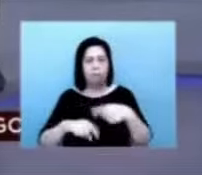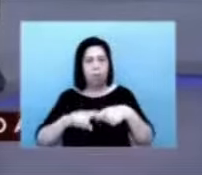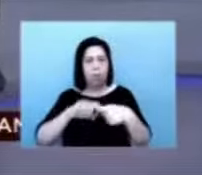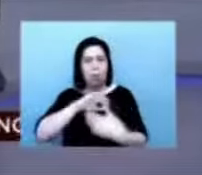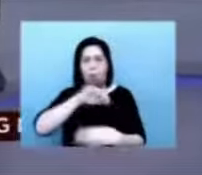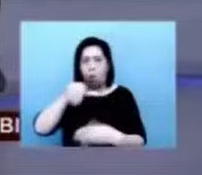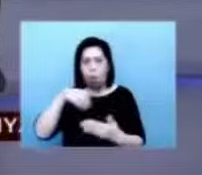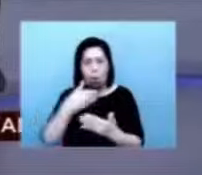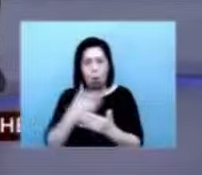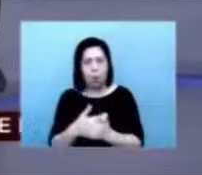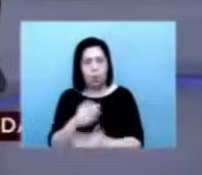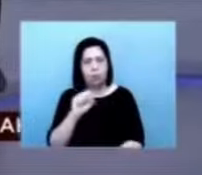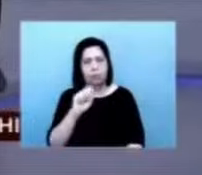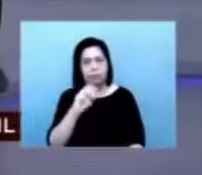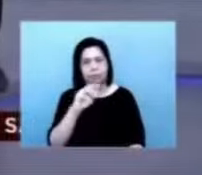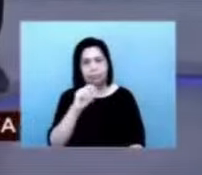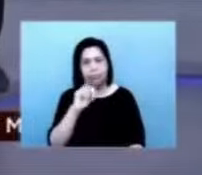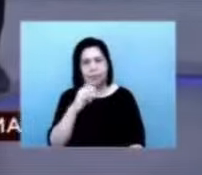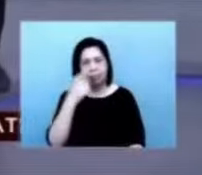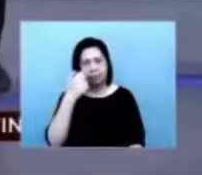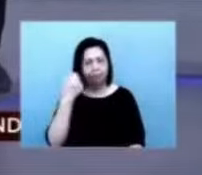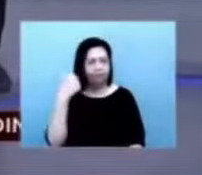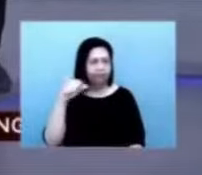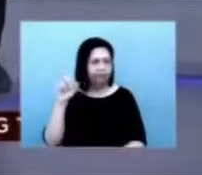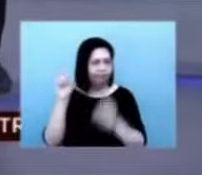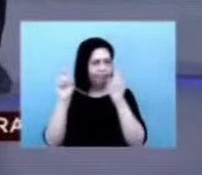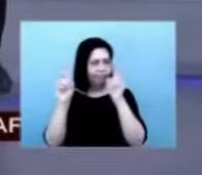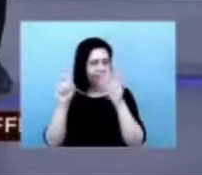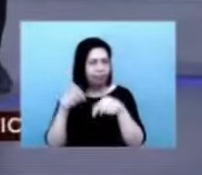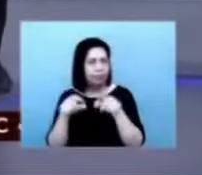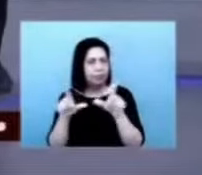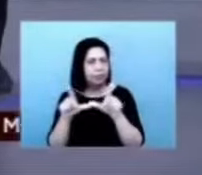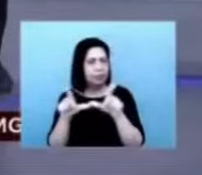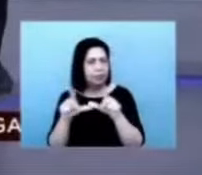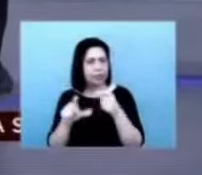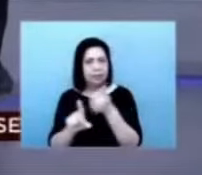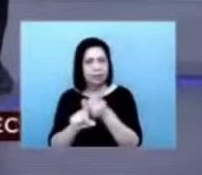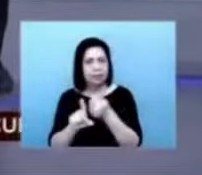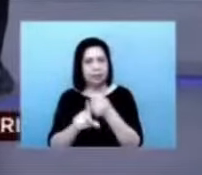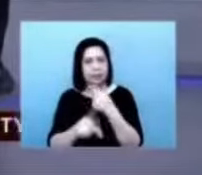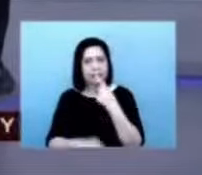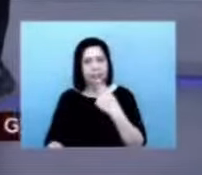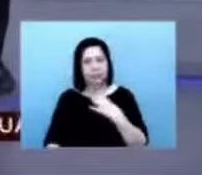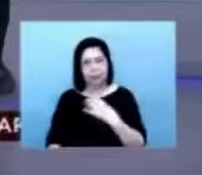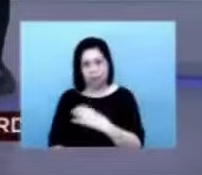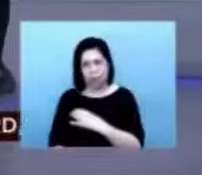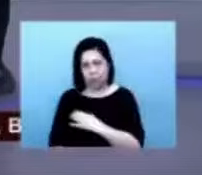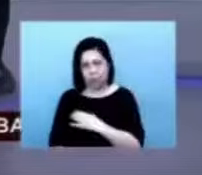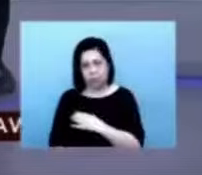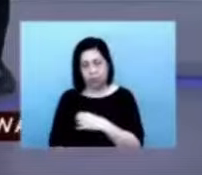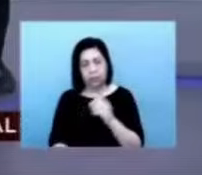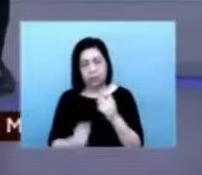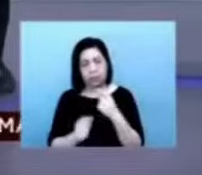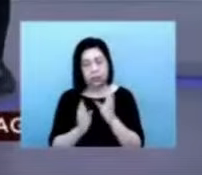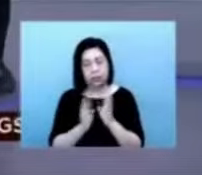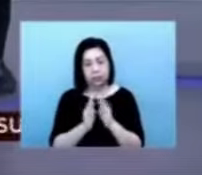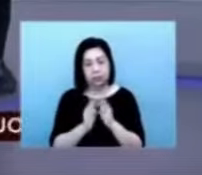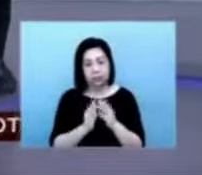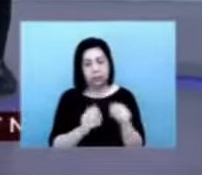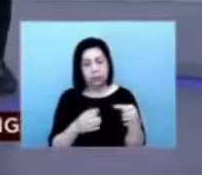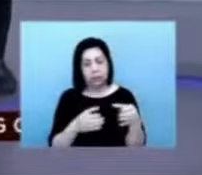broadcast network dahil sa mga paglabag-umano sa prangkisa nito ayon sa Kamara. sa mga hearing kasi ng House Franchise